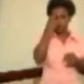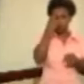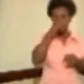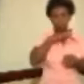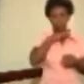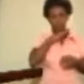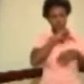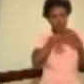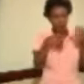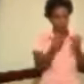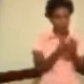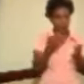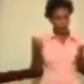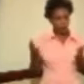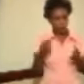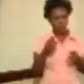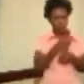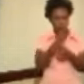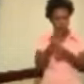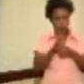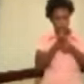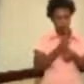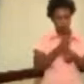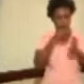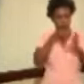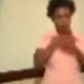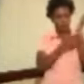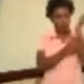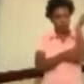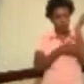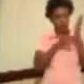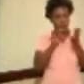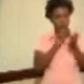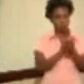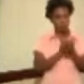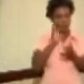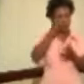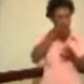permettent l'existence de l'autre, ce que je veux dire par là, et vous plantez maïs, et puis peut-être que cochon manger